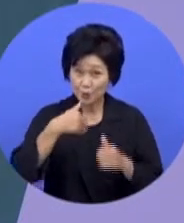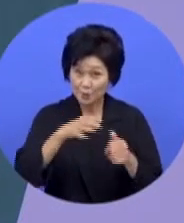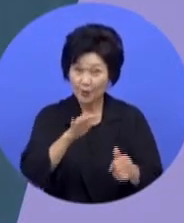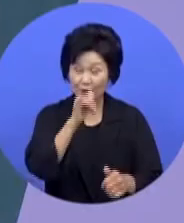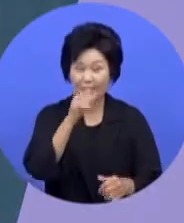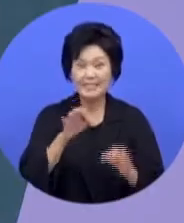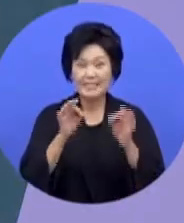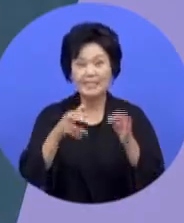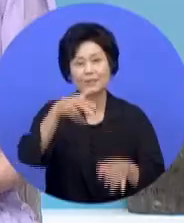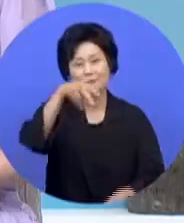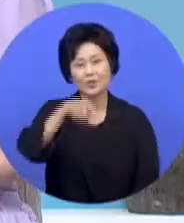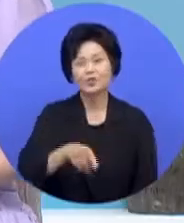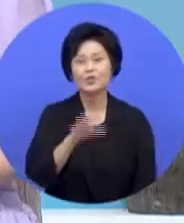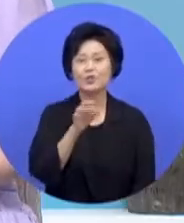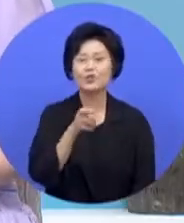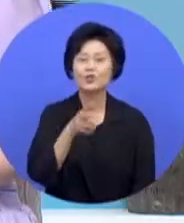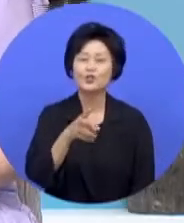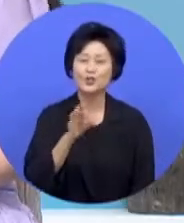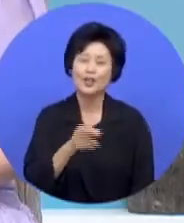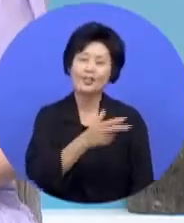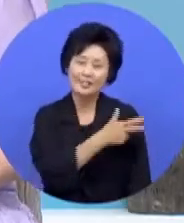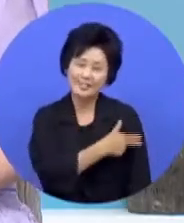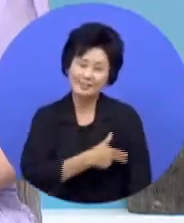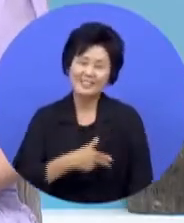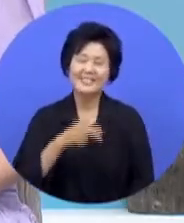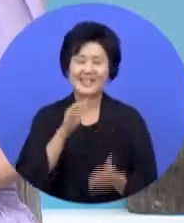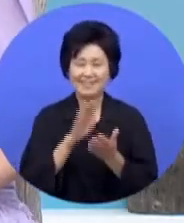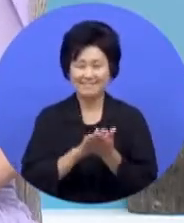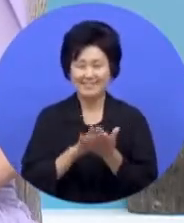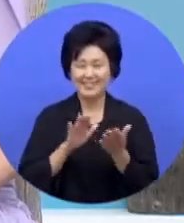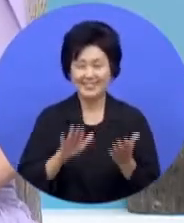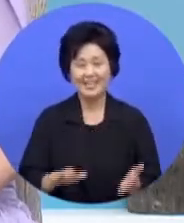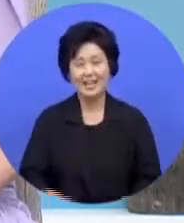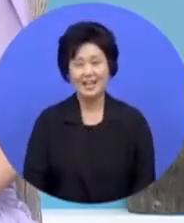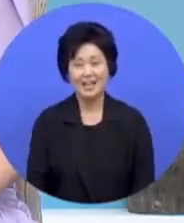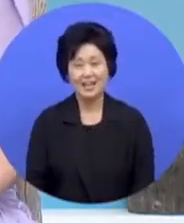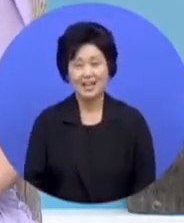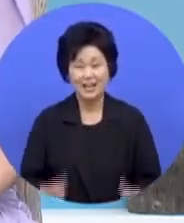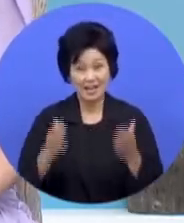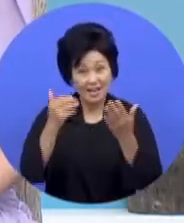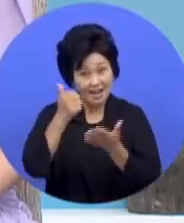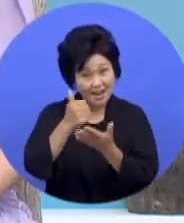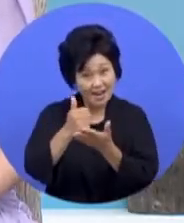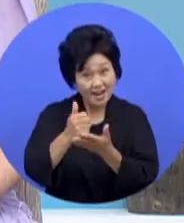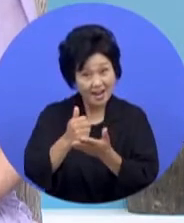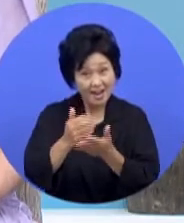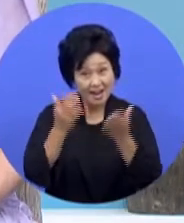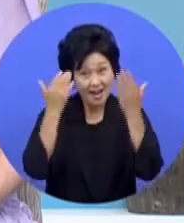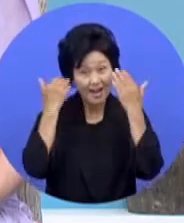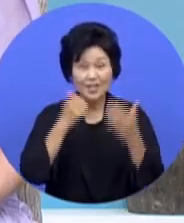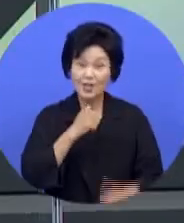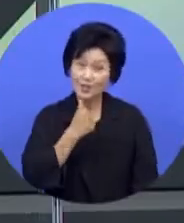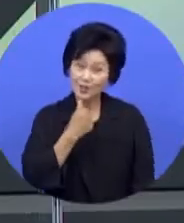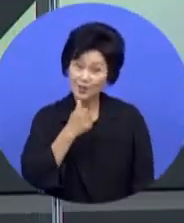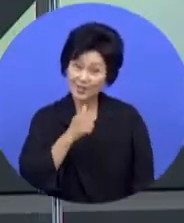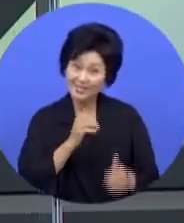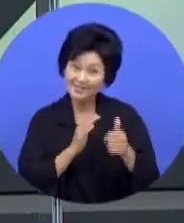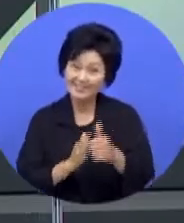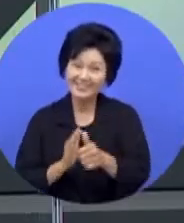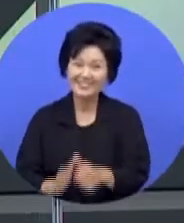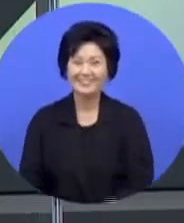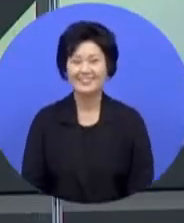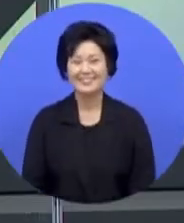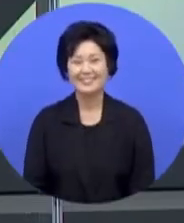집사입니다. 네, 네 반갑습니다. 교장 선생님, 네. 먼저 학교 소개를 좀 부탁드릴게요. 네. 네. 우리